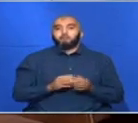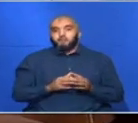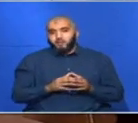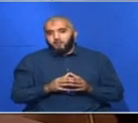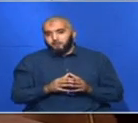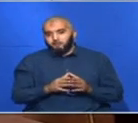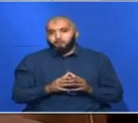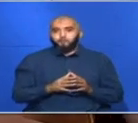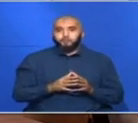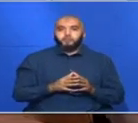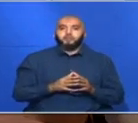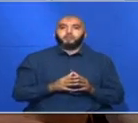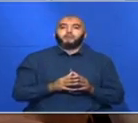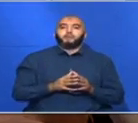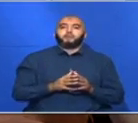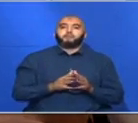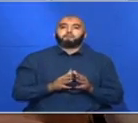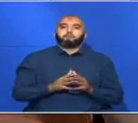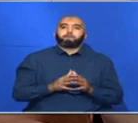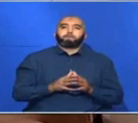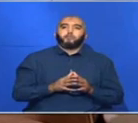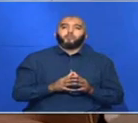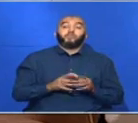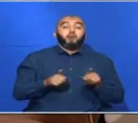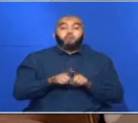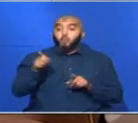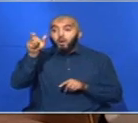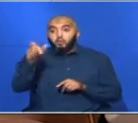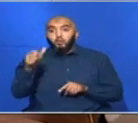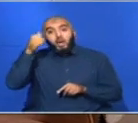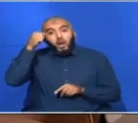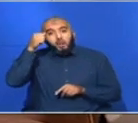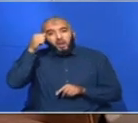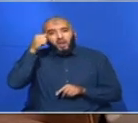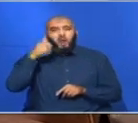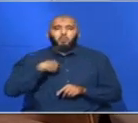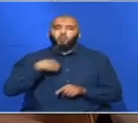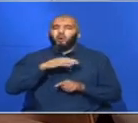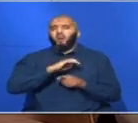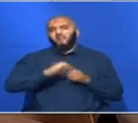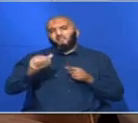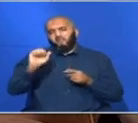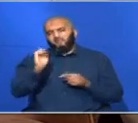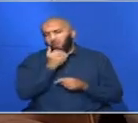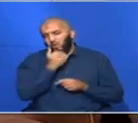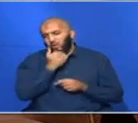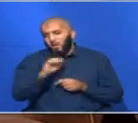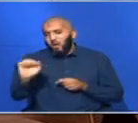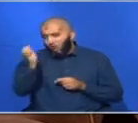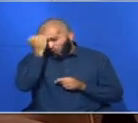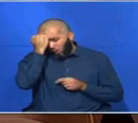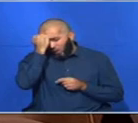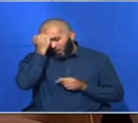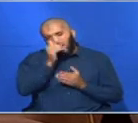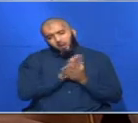دموع فرحه ويذكر بانه قد وقع في معصيه فاذا بعينيه تذرفان